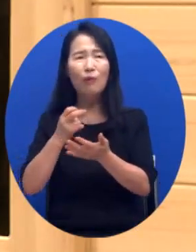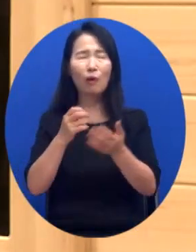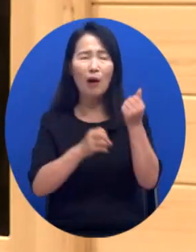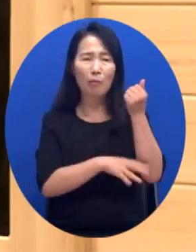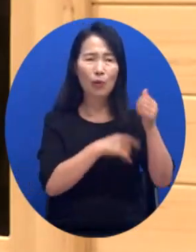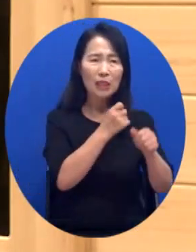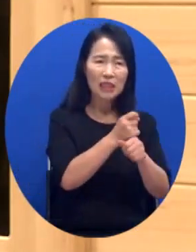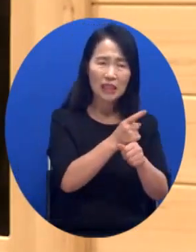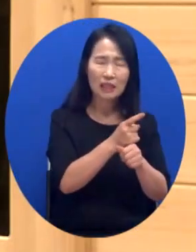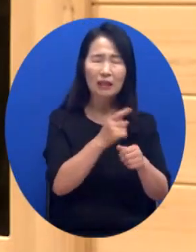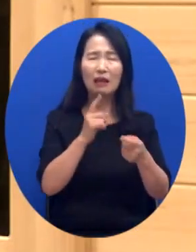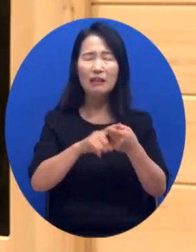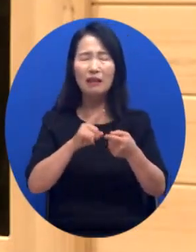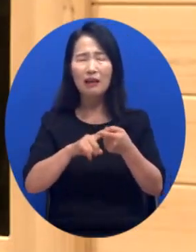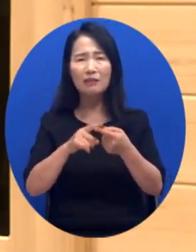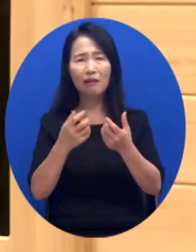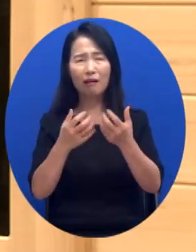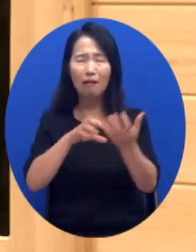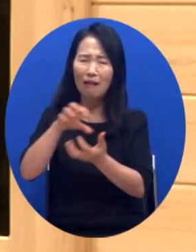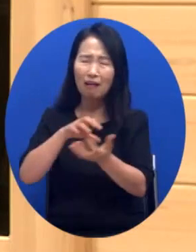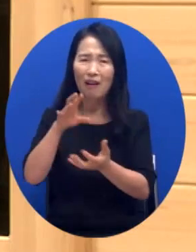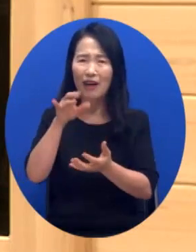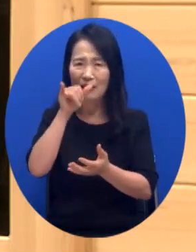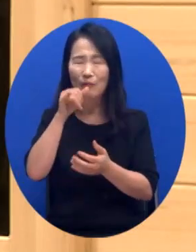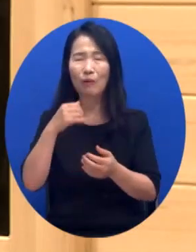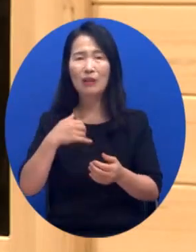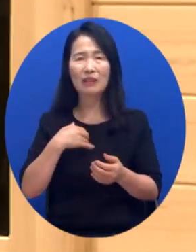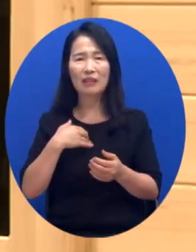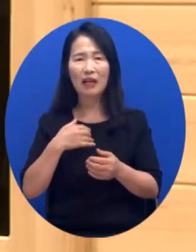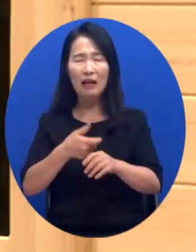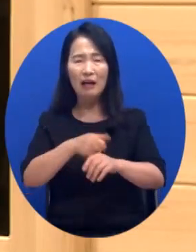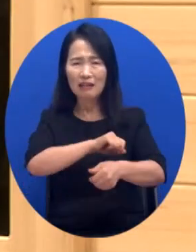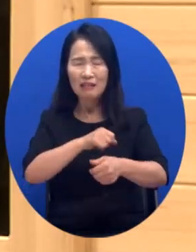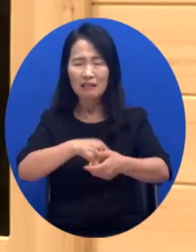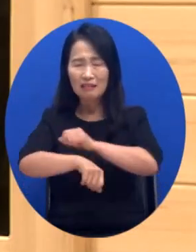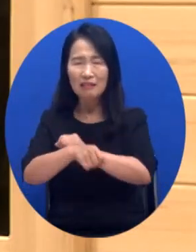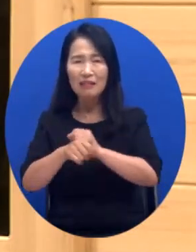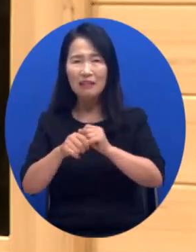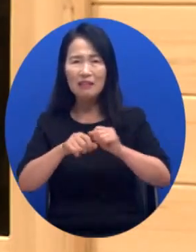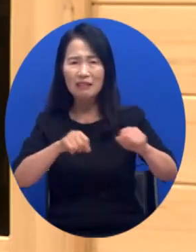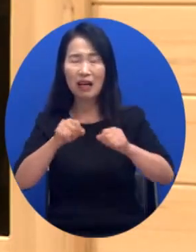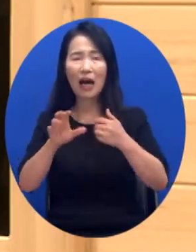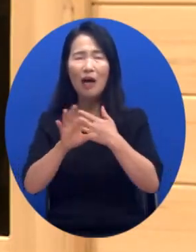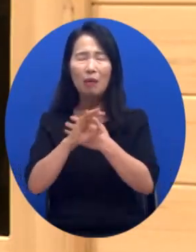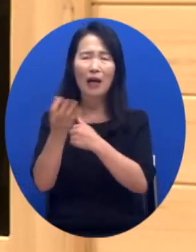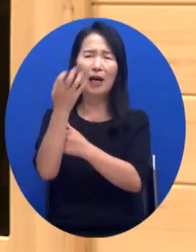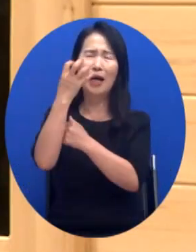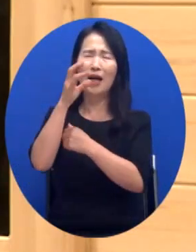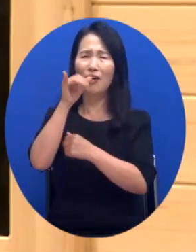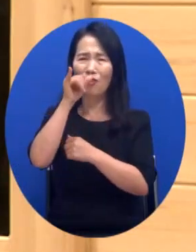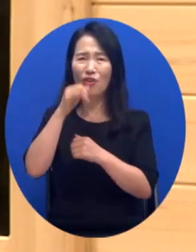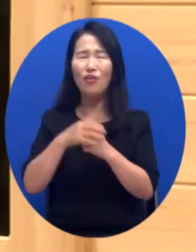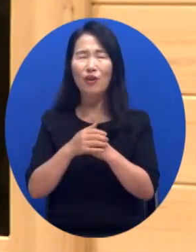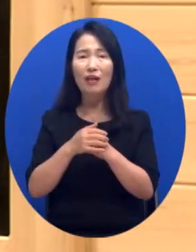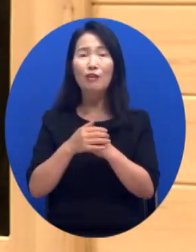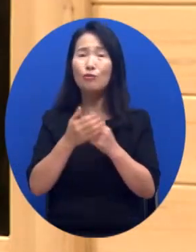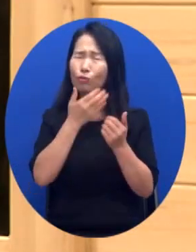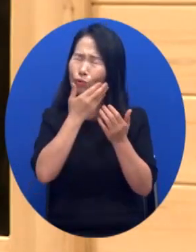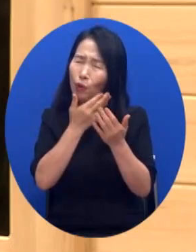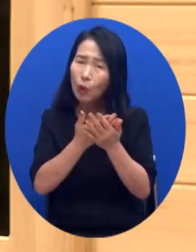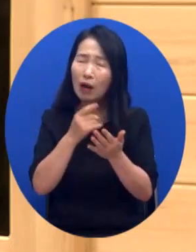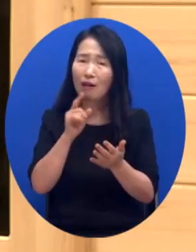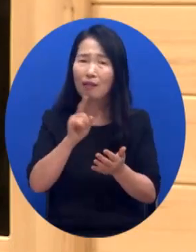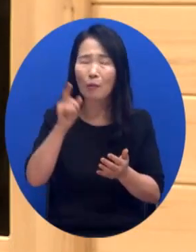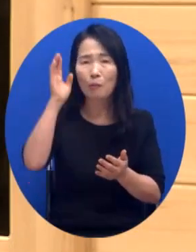좀 너무 앞서가다 보니까 조금 그 지탄을 받고 공격도 받았는데 일단 중요한 건 미래에 대한 대안이